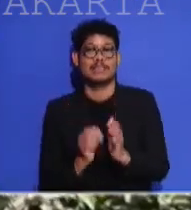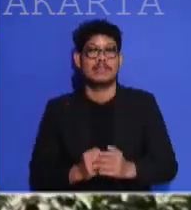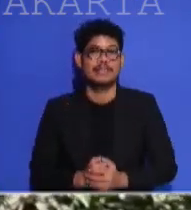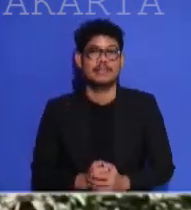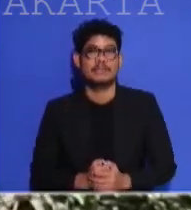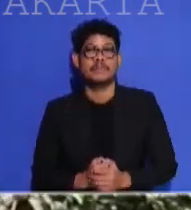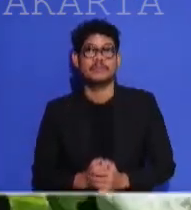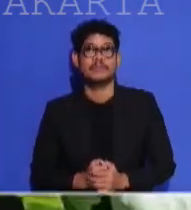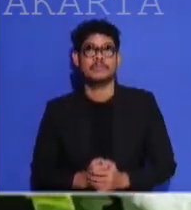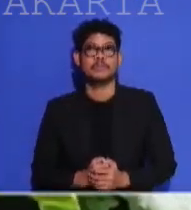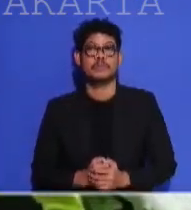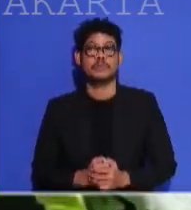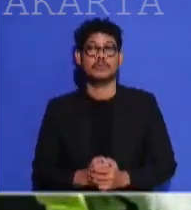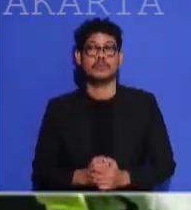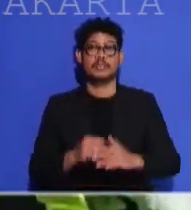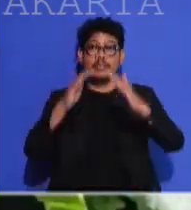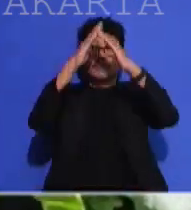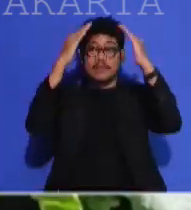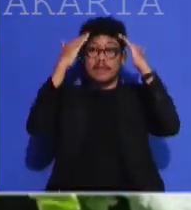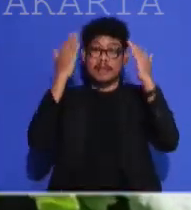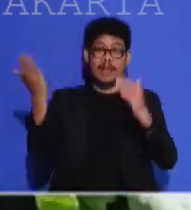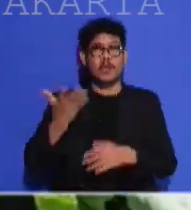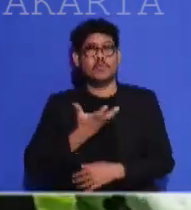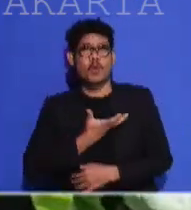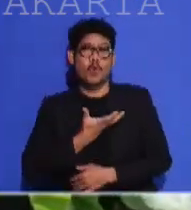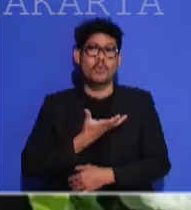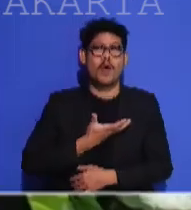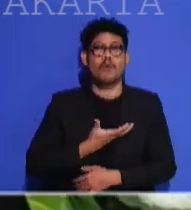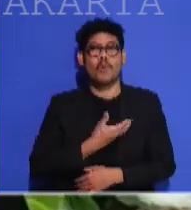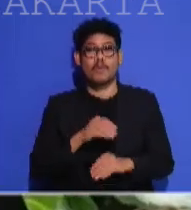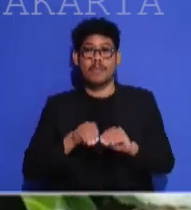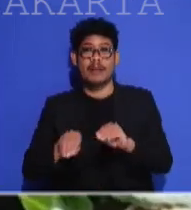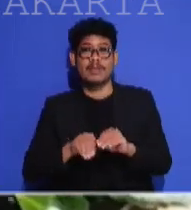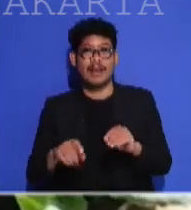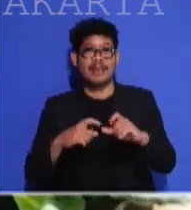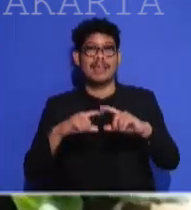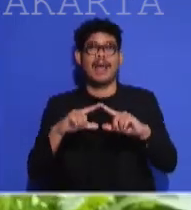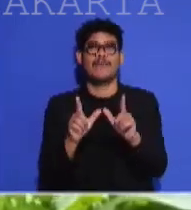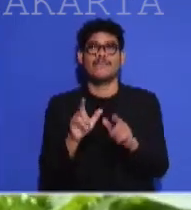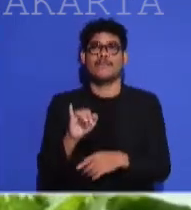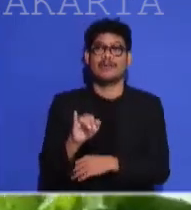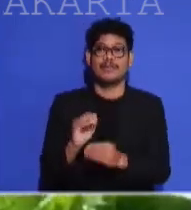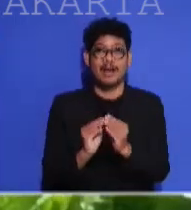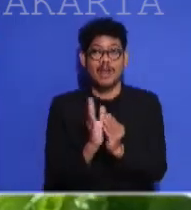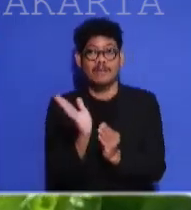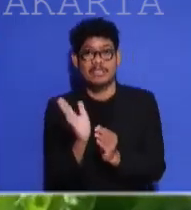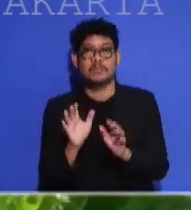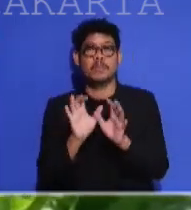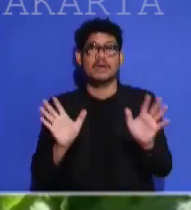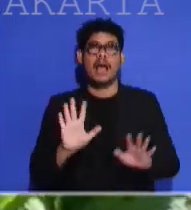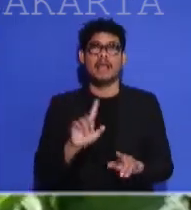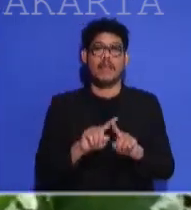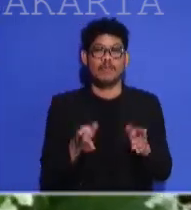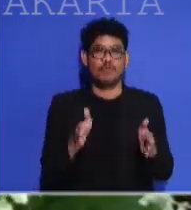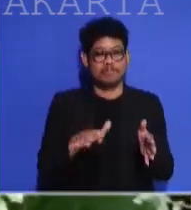Mboten kathah kadang tani ingkang purun nanem sawi pait ing lahan olah taninipun.